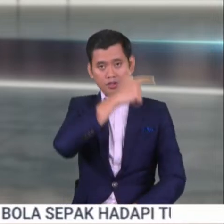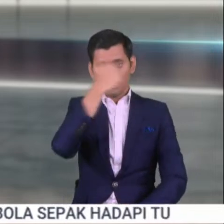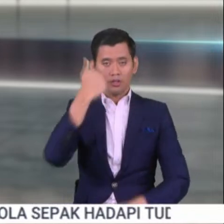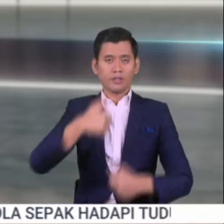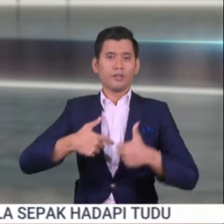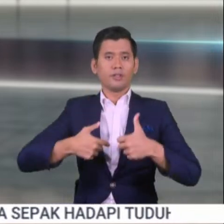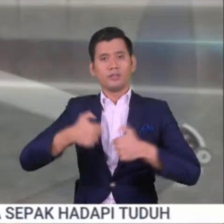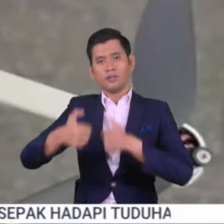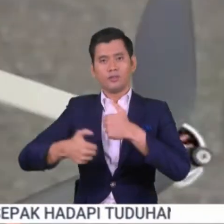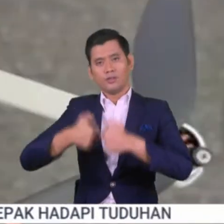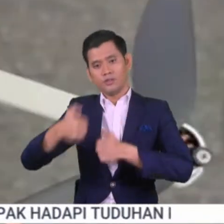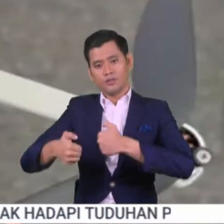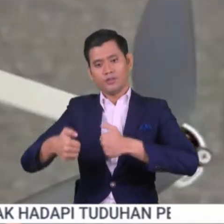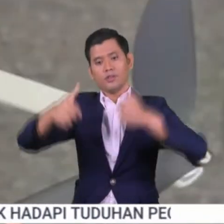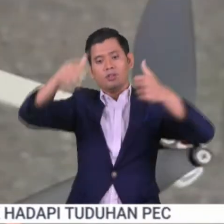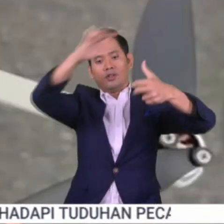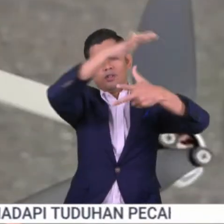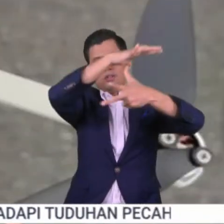semalam.